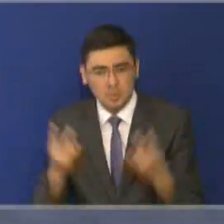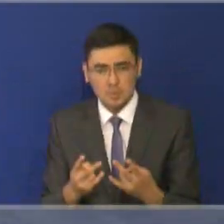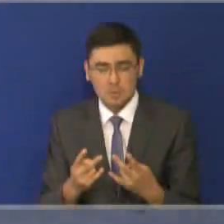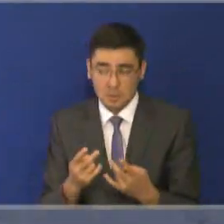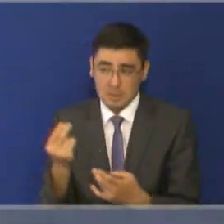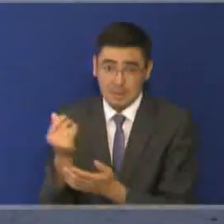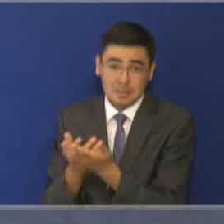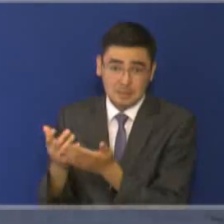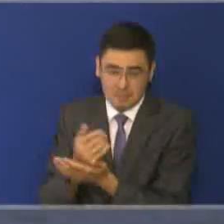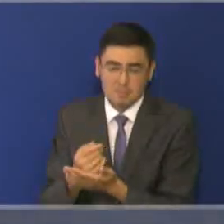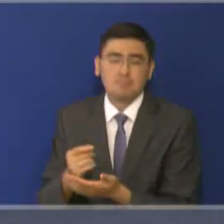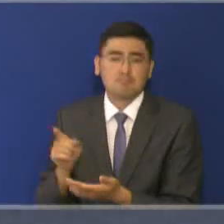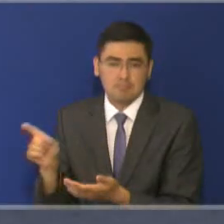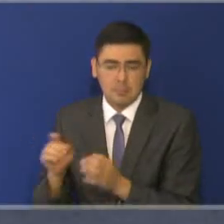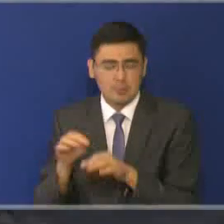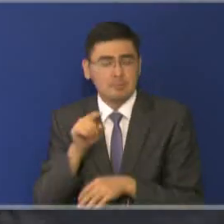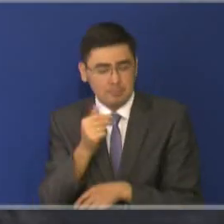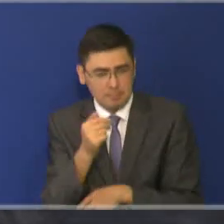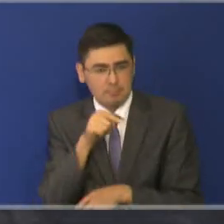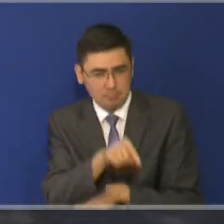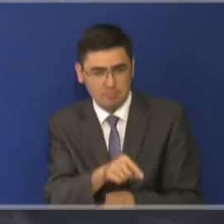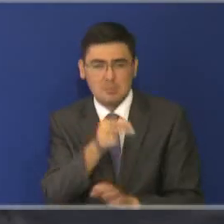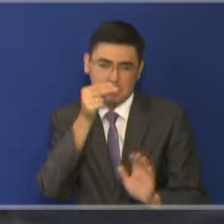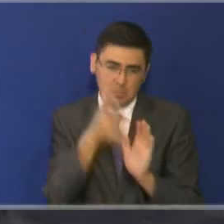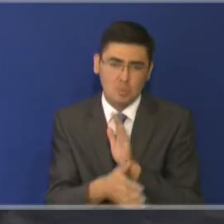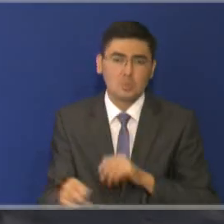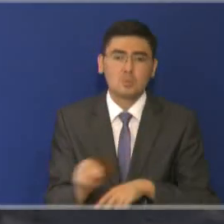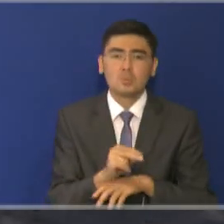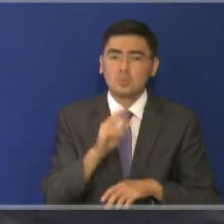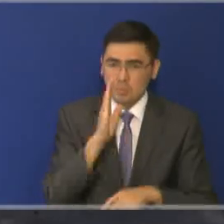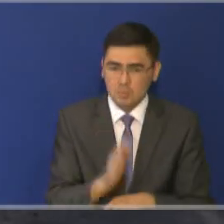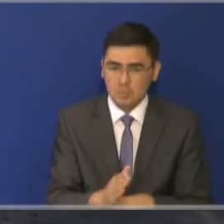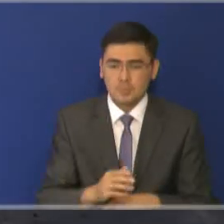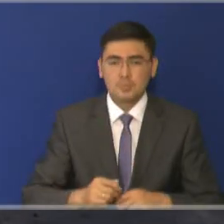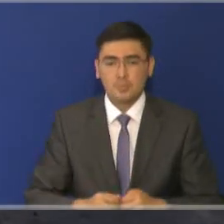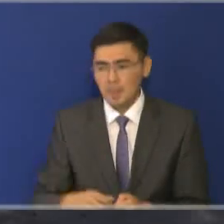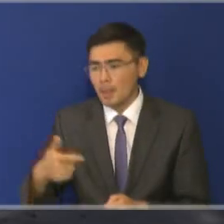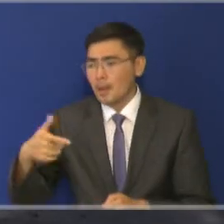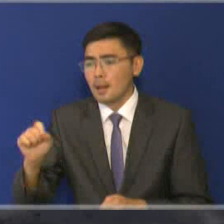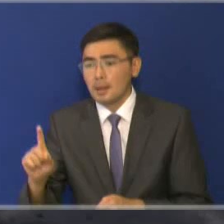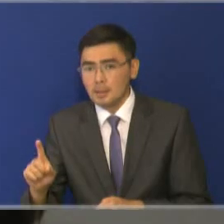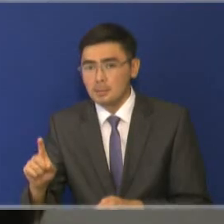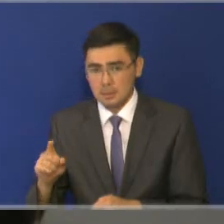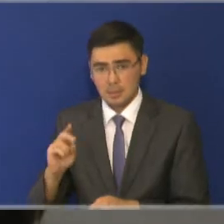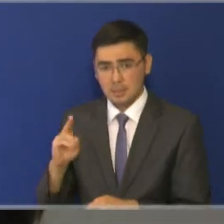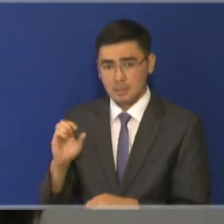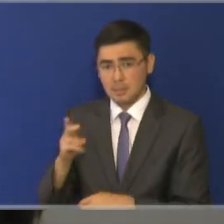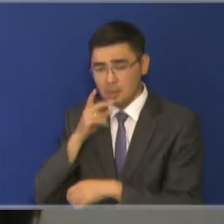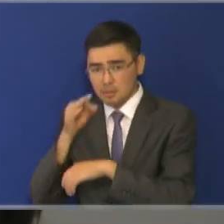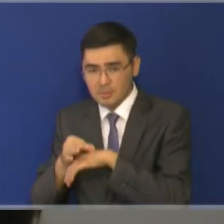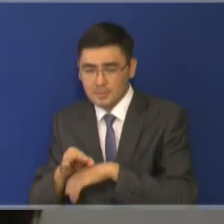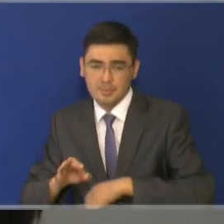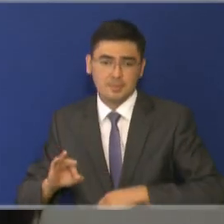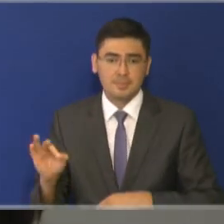жұмсалады деді сервистік ұйымның директоры. Газ таратқыш құбыр ұйымның басқаруына жатпайды. Аталған мәселе бойынша тұрғын үй